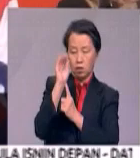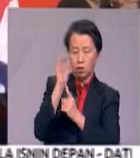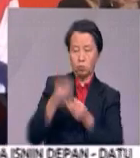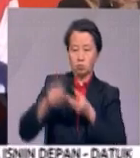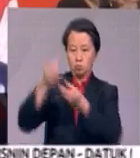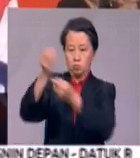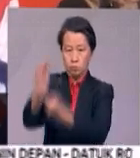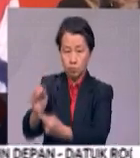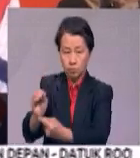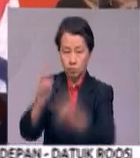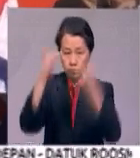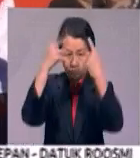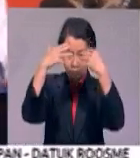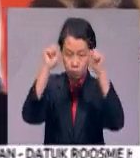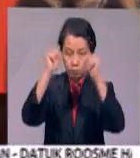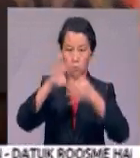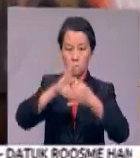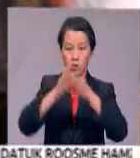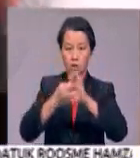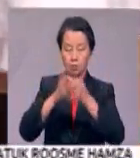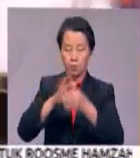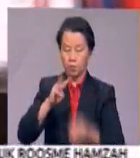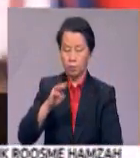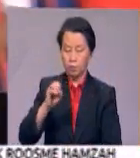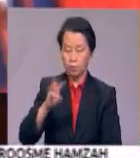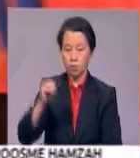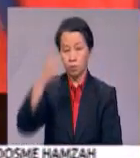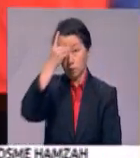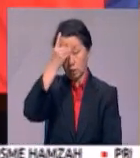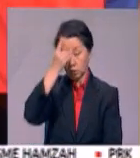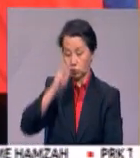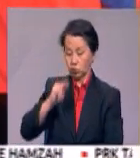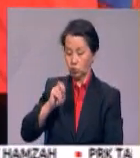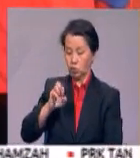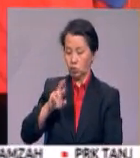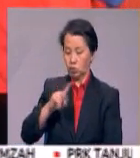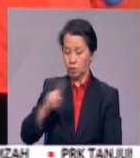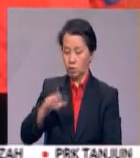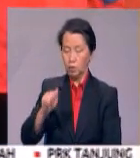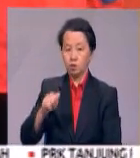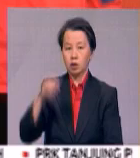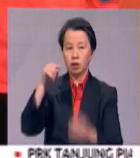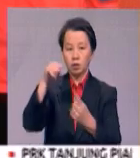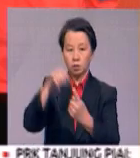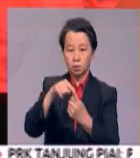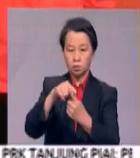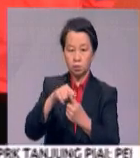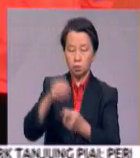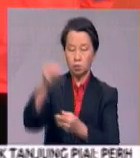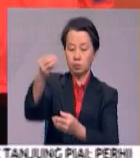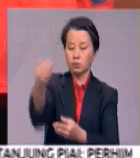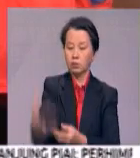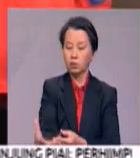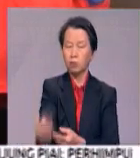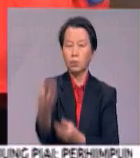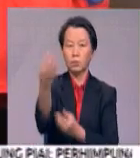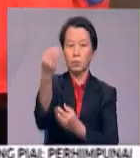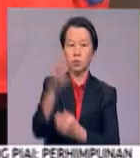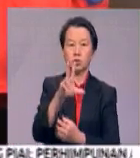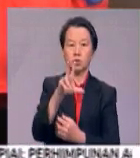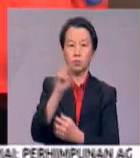dipindahkan Presiden Majlis Olimpik Malaysia MOM Datuk Seri Nur Zakaria ke dalam lantara Sukan C ke-30.